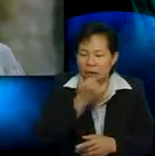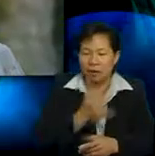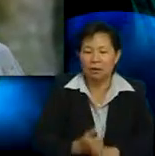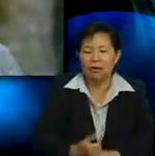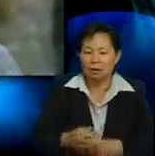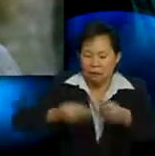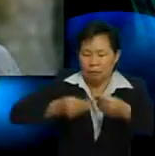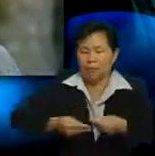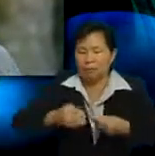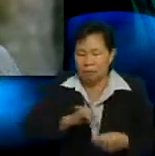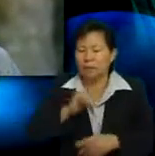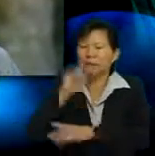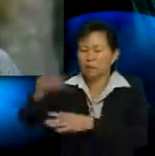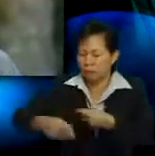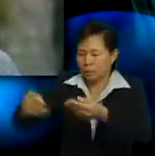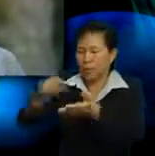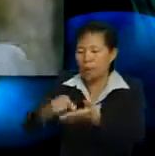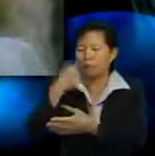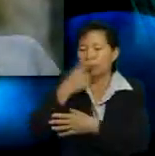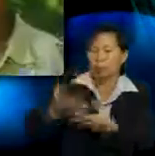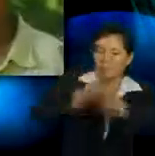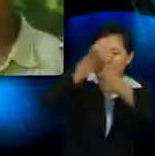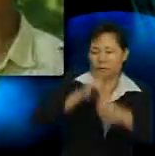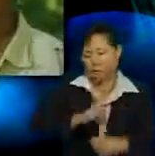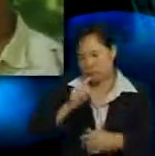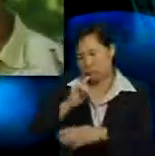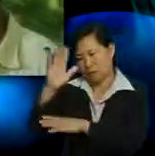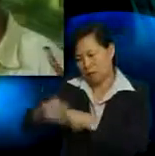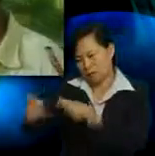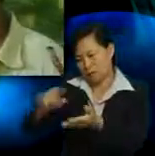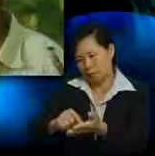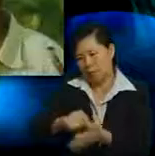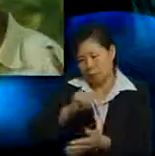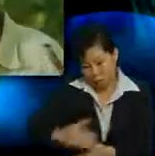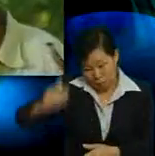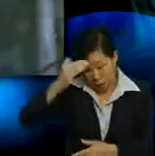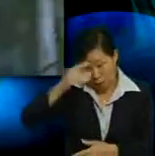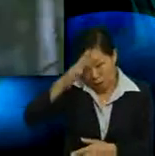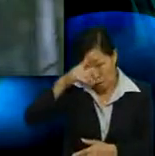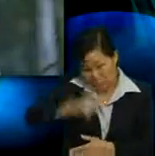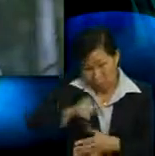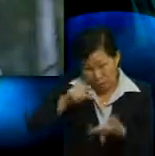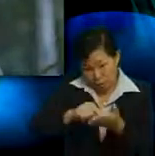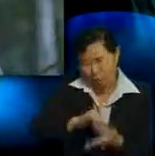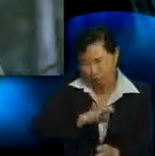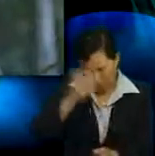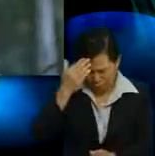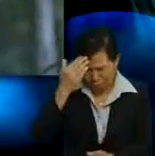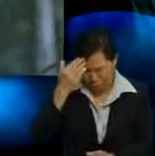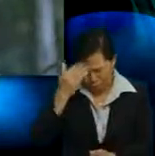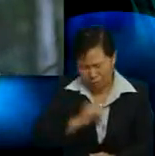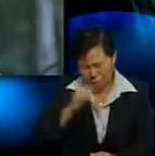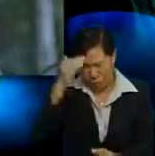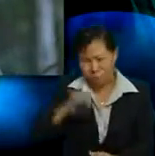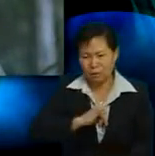bagi ayam tu kalau siapa yang menang. Kamu tahu ayah perlukan ayam tu? Saya tahu. Saya